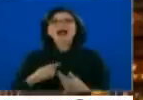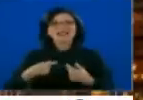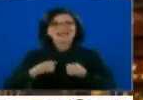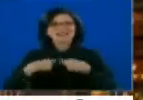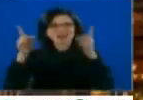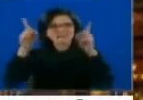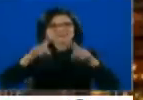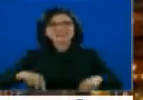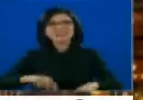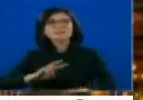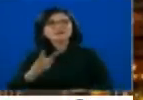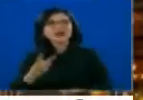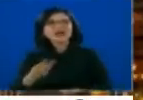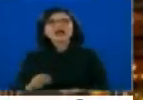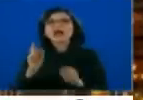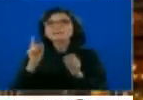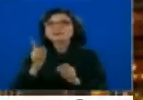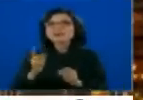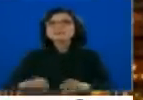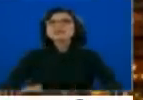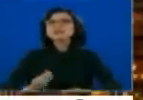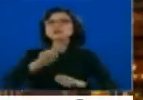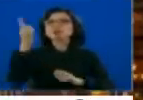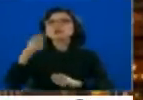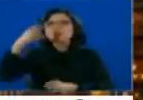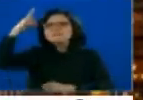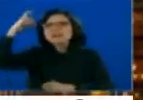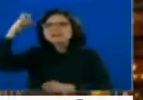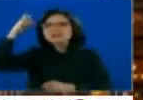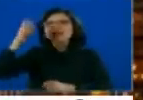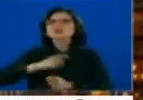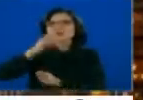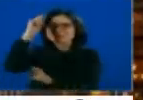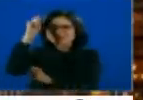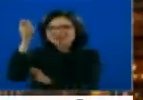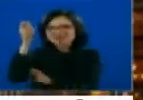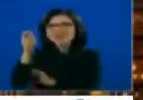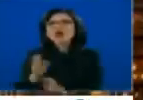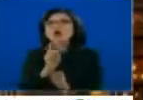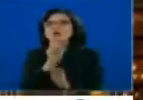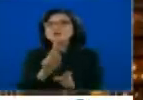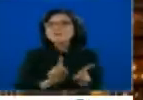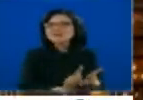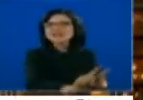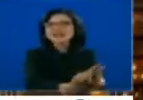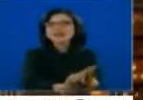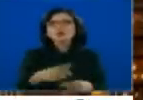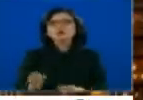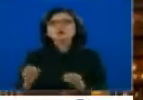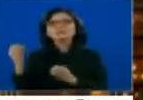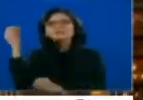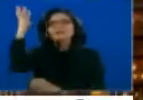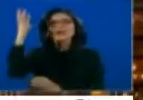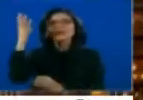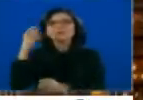itu belajar serta kami juga sangat mengapresiasi kedua pasangan untuk menciptakan pkada